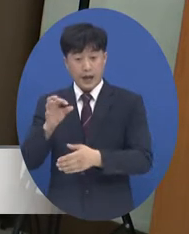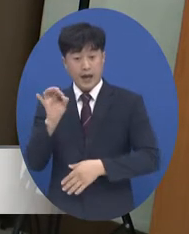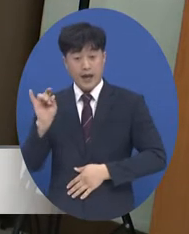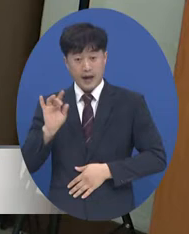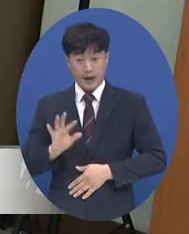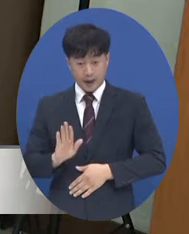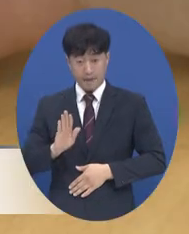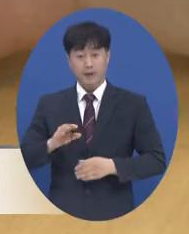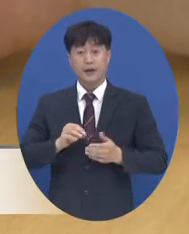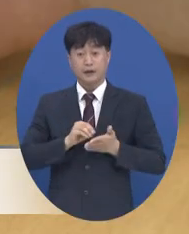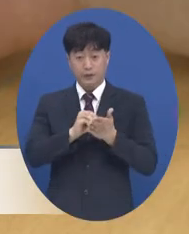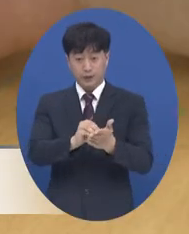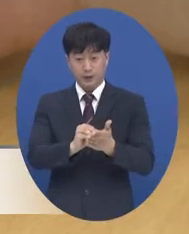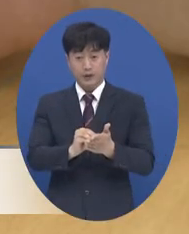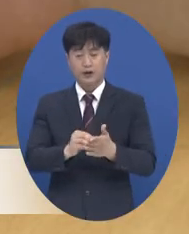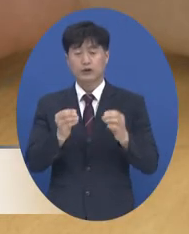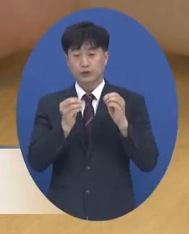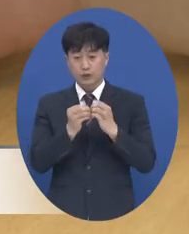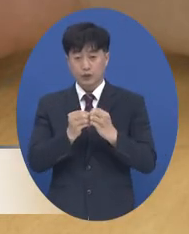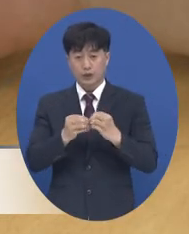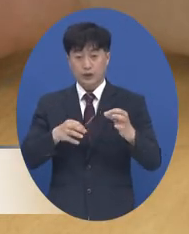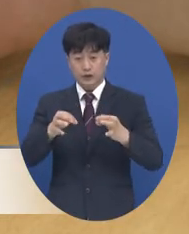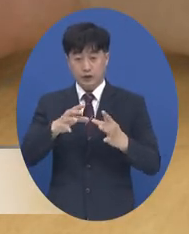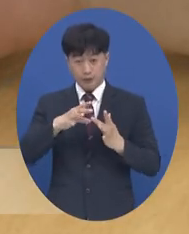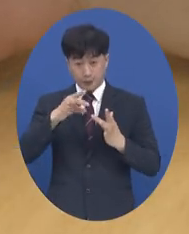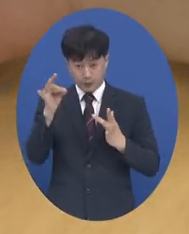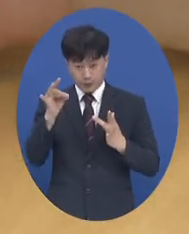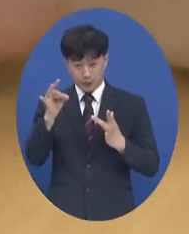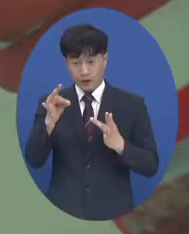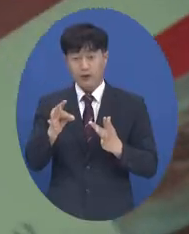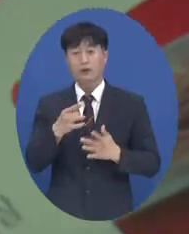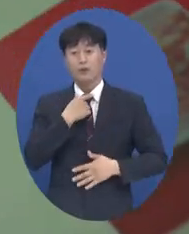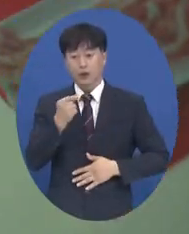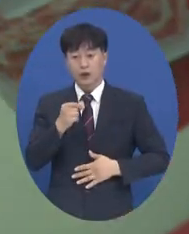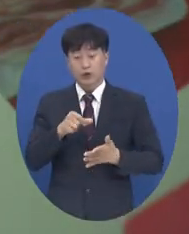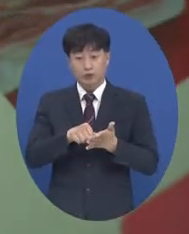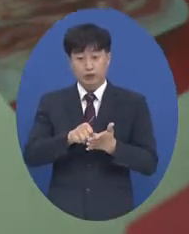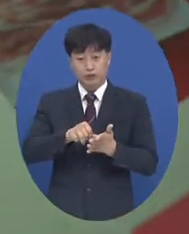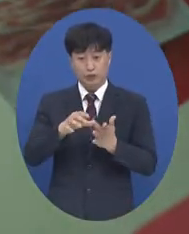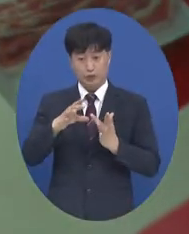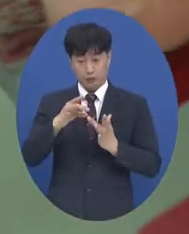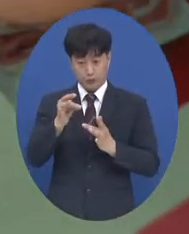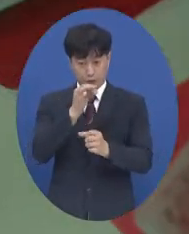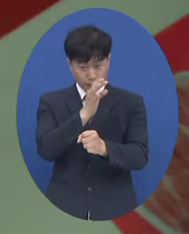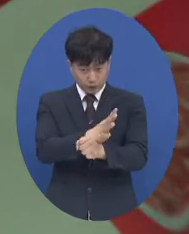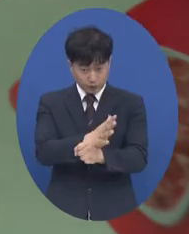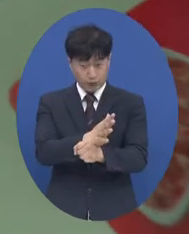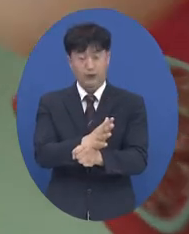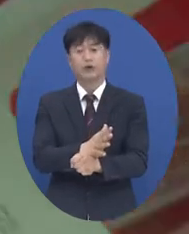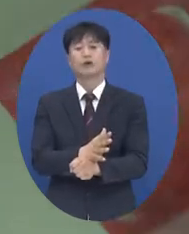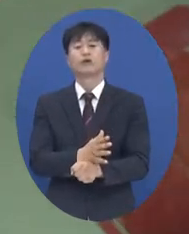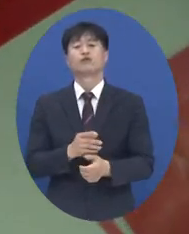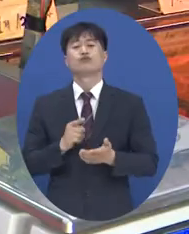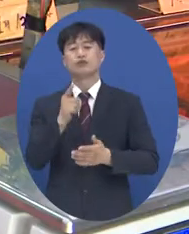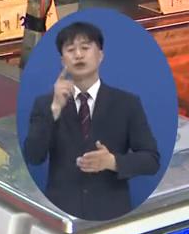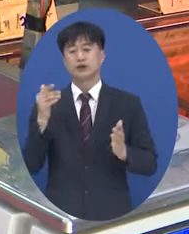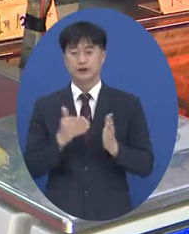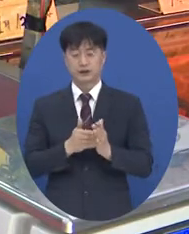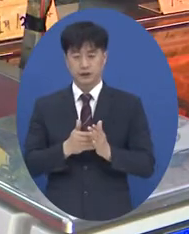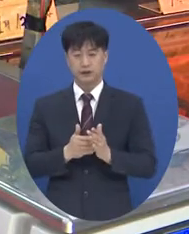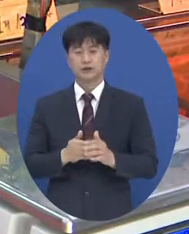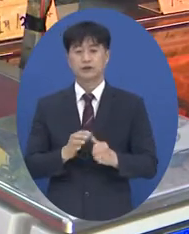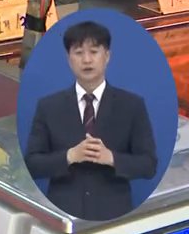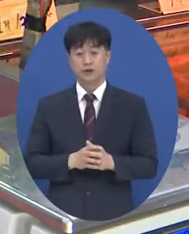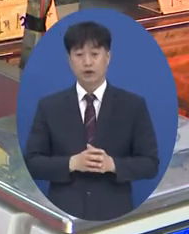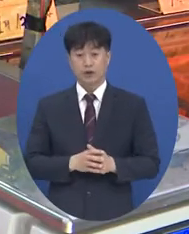배달특급에 접속해 전통시장을 선택하고 원하는 상품을 골라 결제하면 주문 끝. 주문을 접수한 점포에서는 상품을